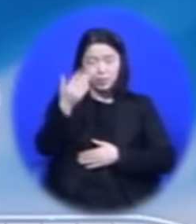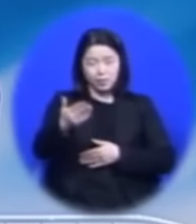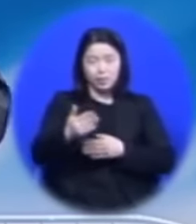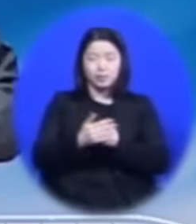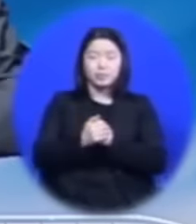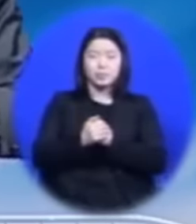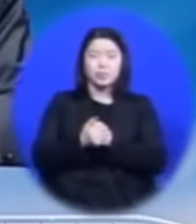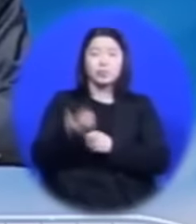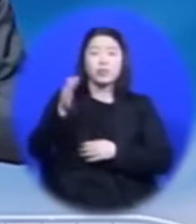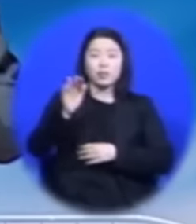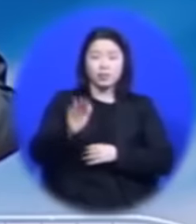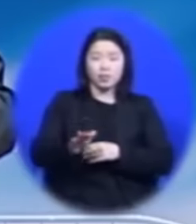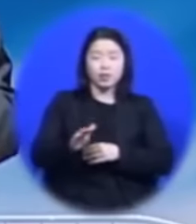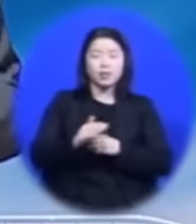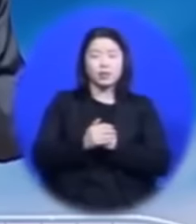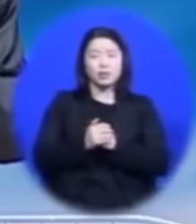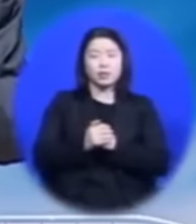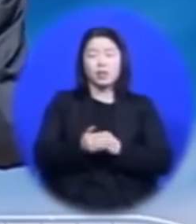근데